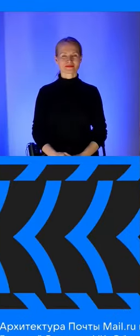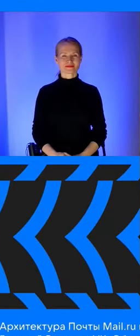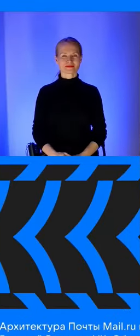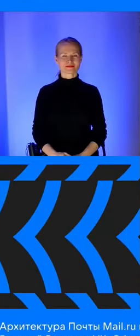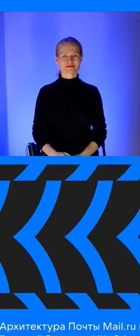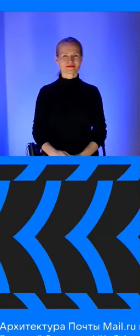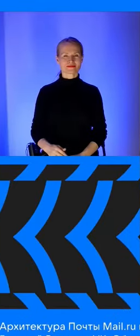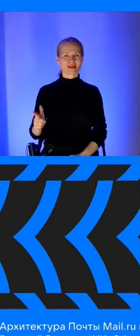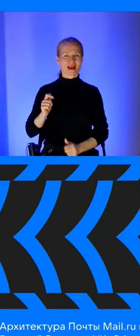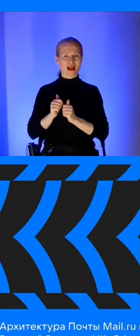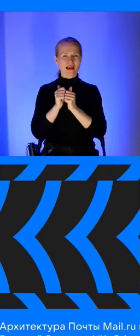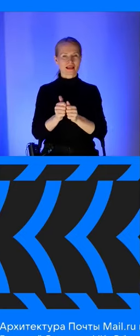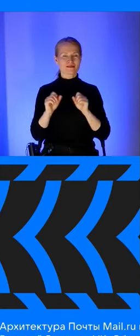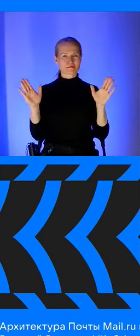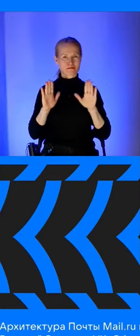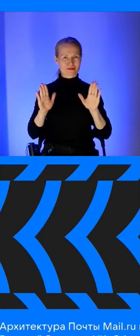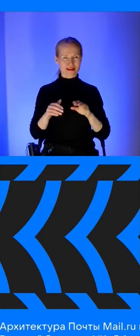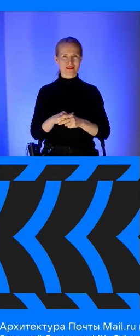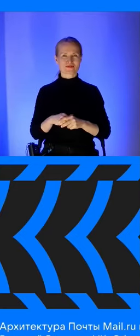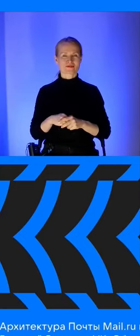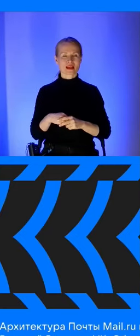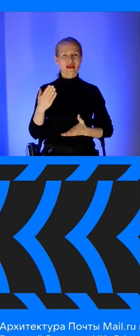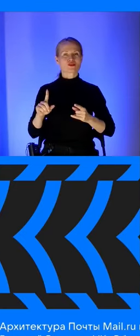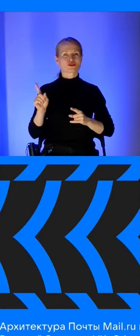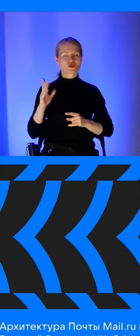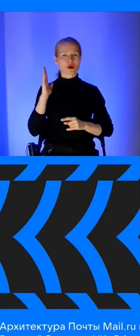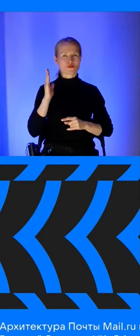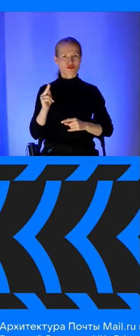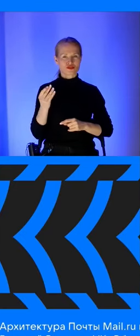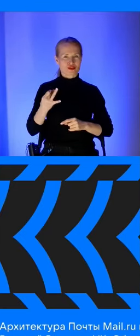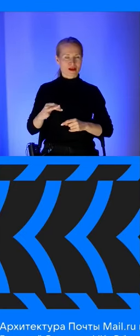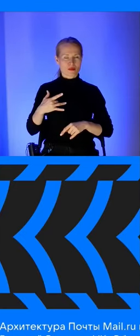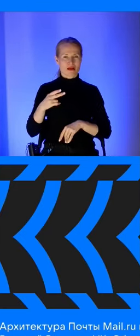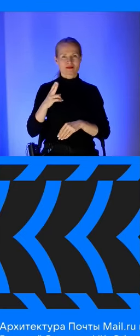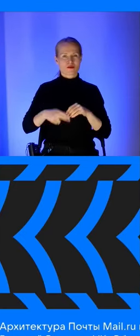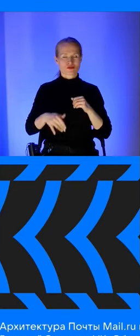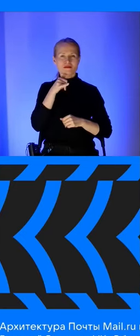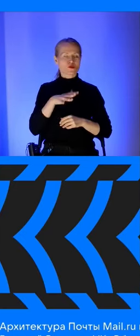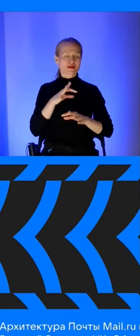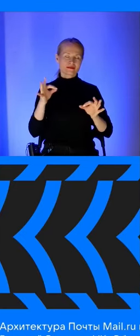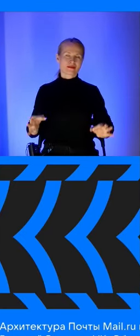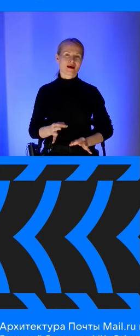Коллеги, всем привет. Василина, спасибо. Если что, на будущее чай у меня не может закончиться никогда.